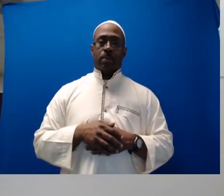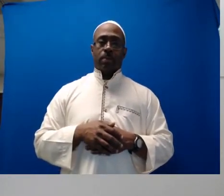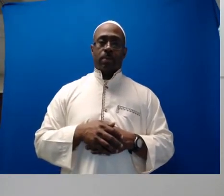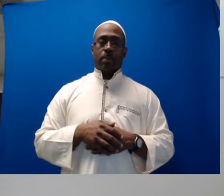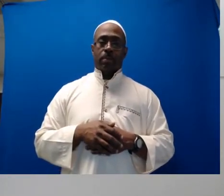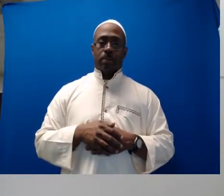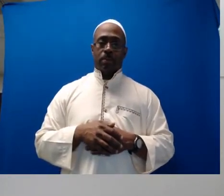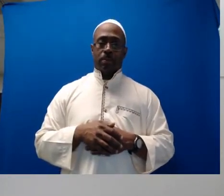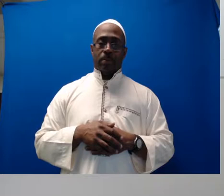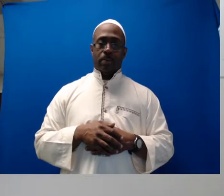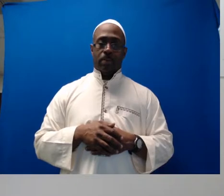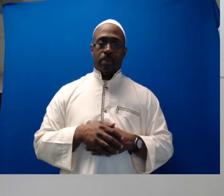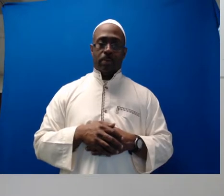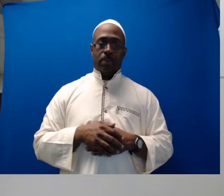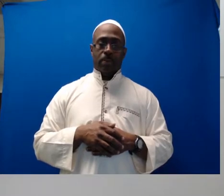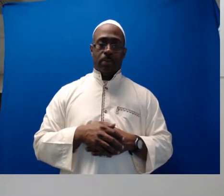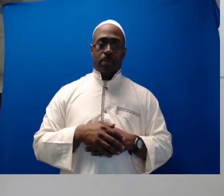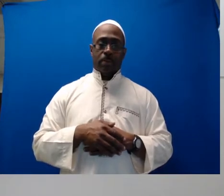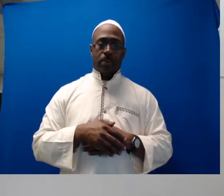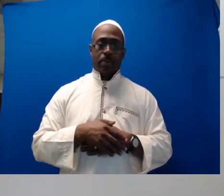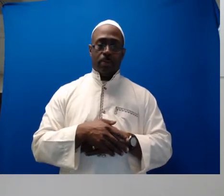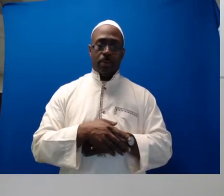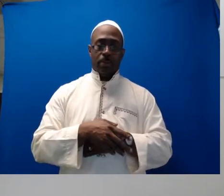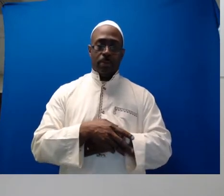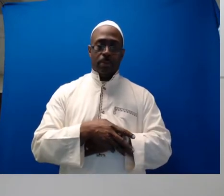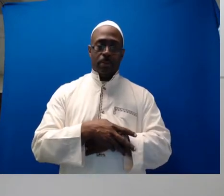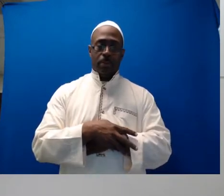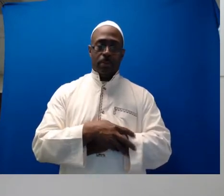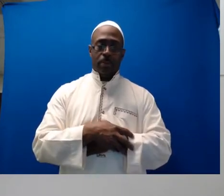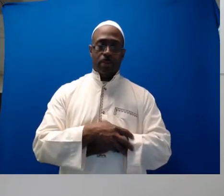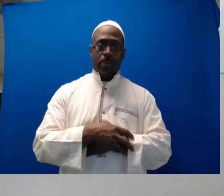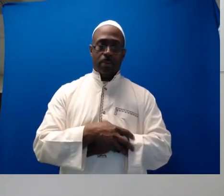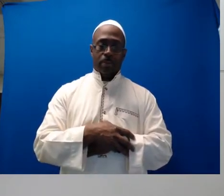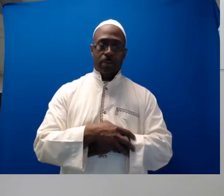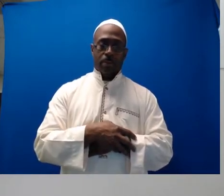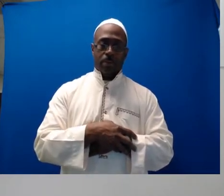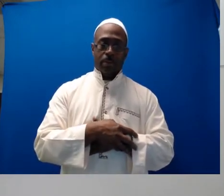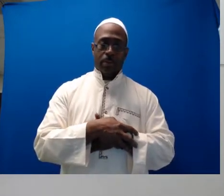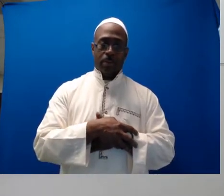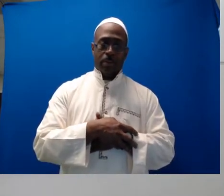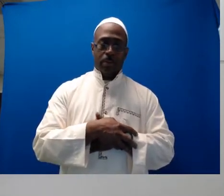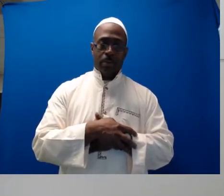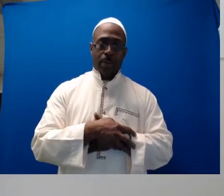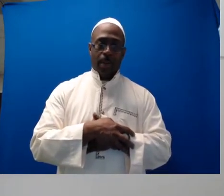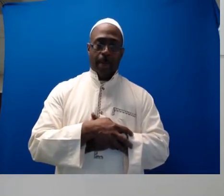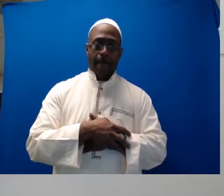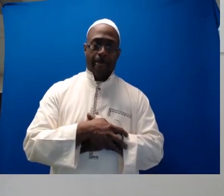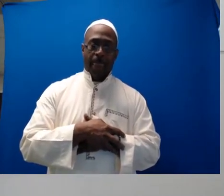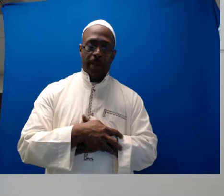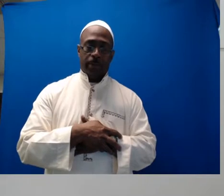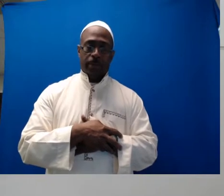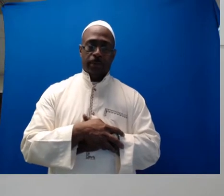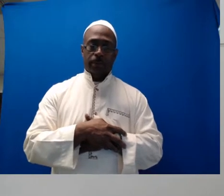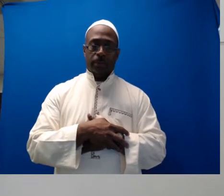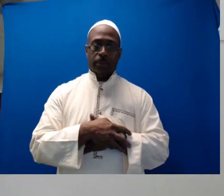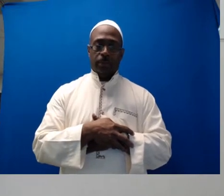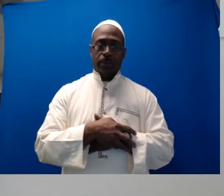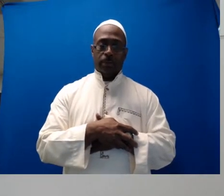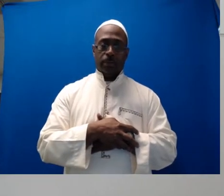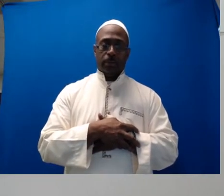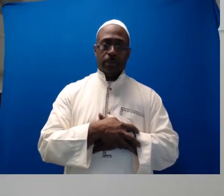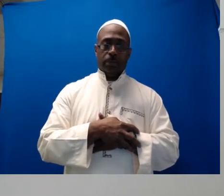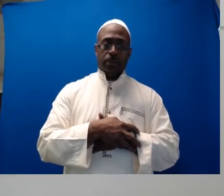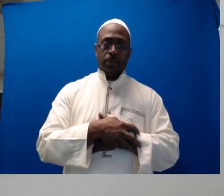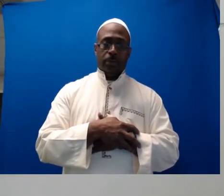وصلى الله وسلم وبارك على نبينا محمد وعلى آله وصحبه أجمعين أما بعد ألا وإن أصدق الحديث كتاب